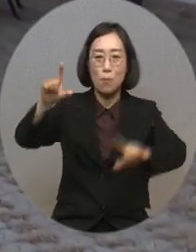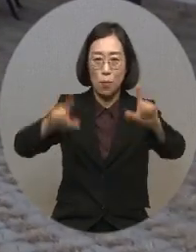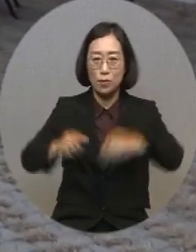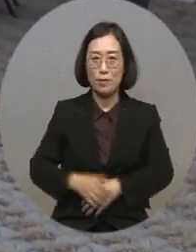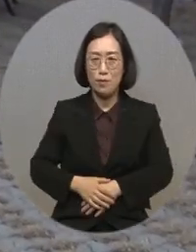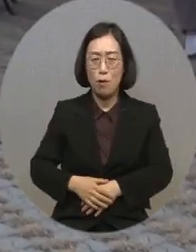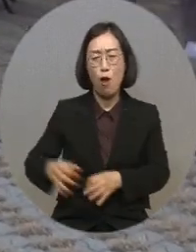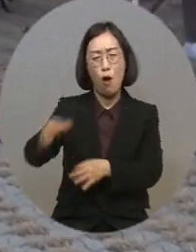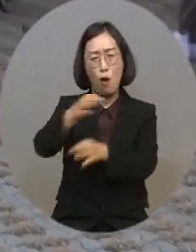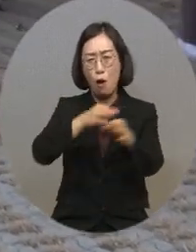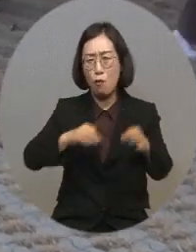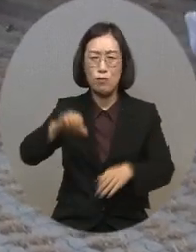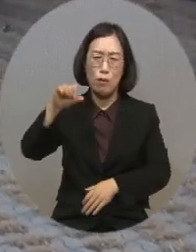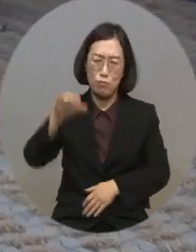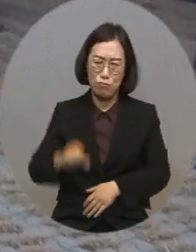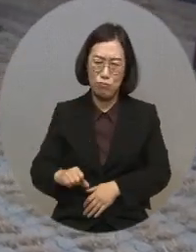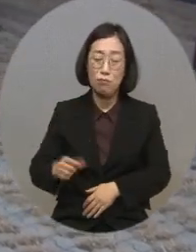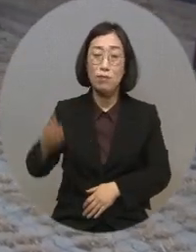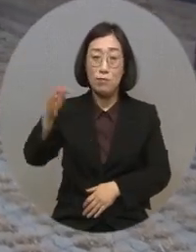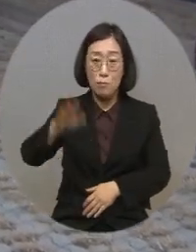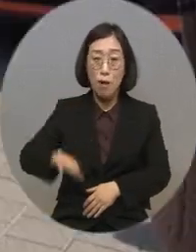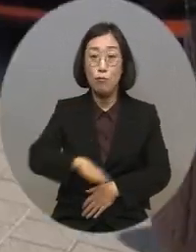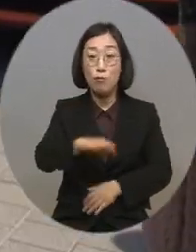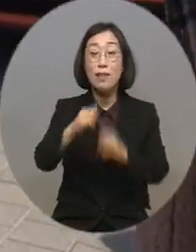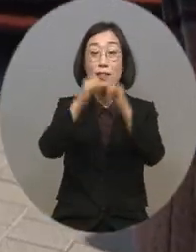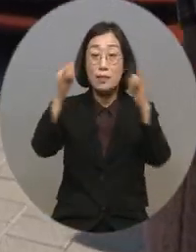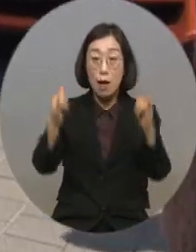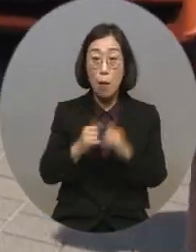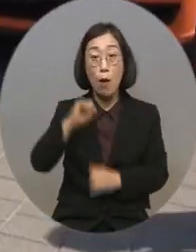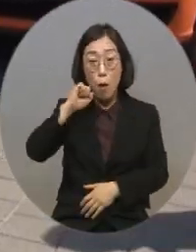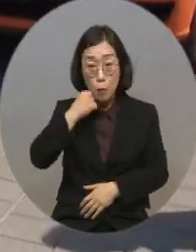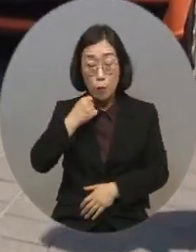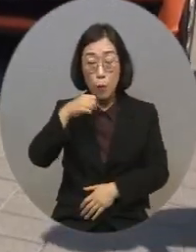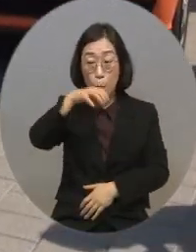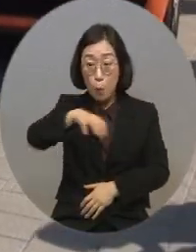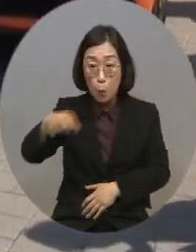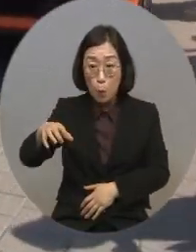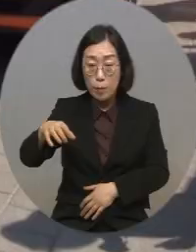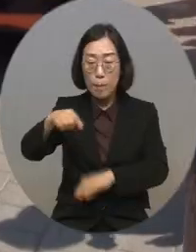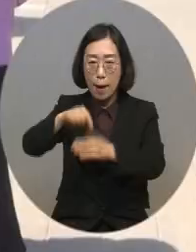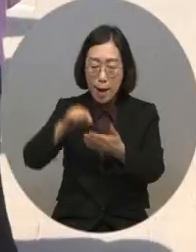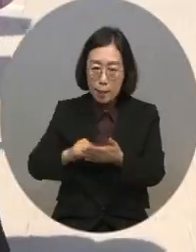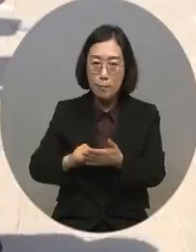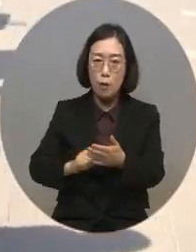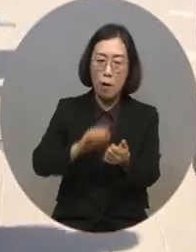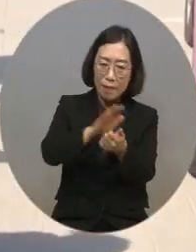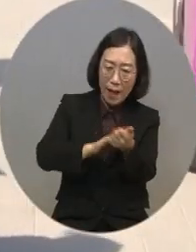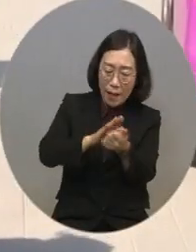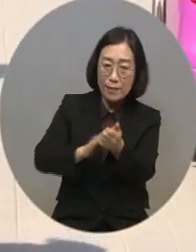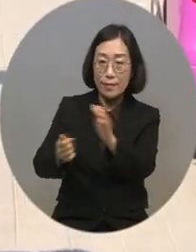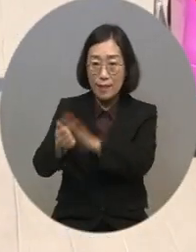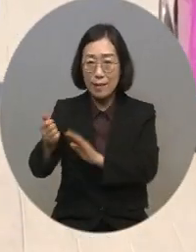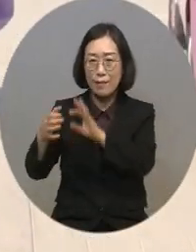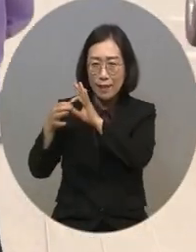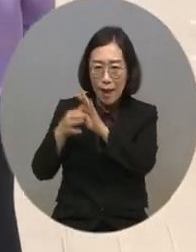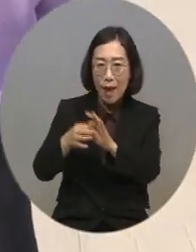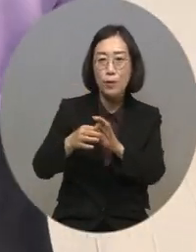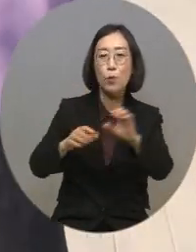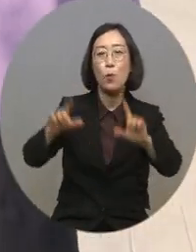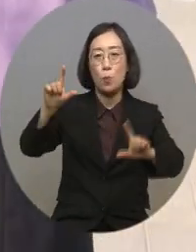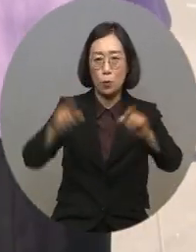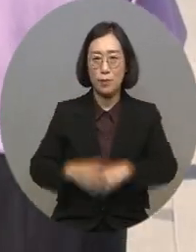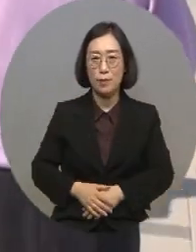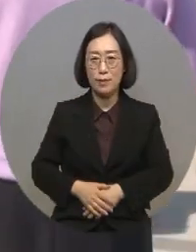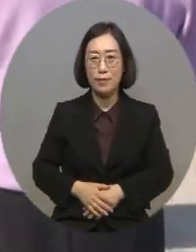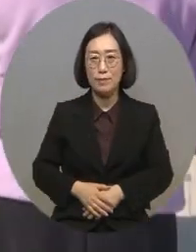경기가 어렵다는 지금 이 시간에도 우리 사회의 어려운 곳을 향한 마음과 발걸음은 이렇게 이어지고 있습니다.